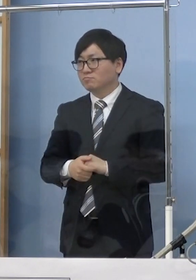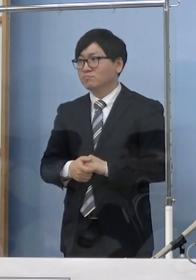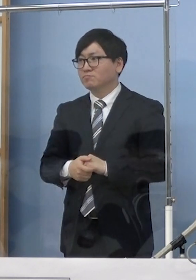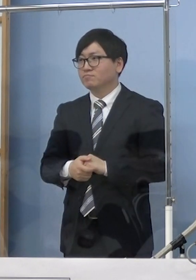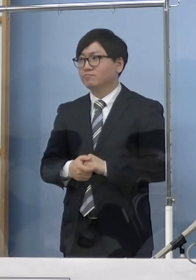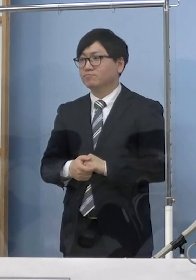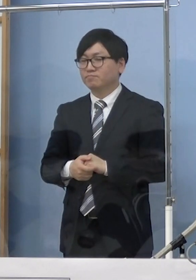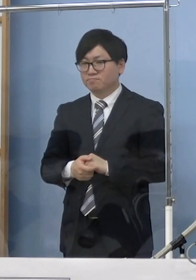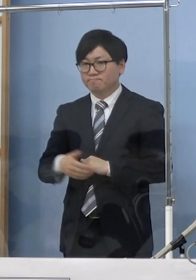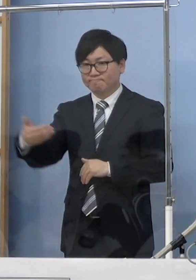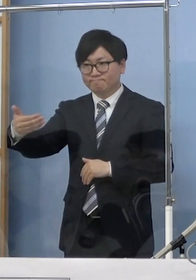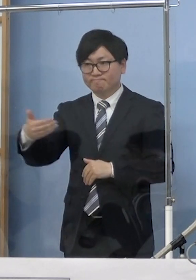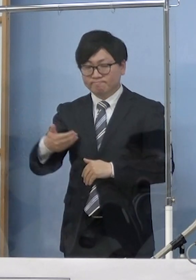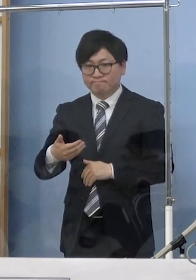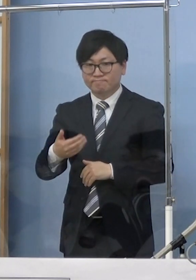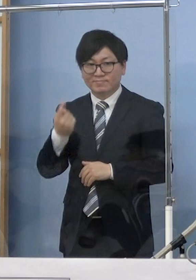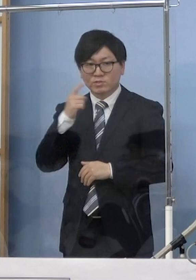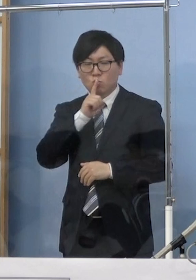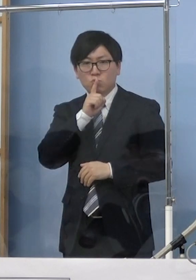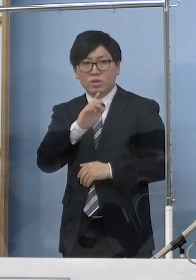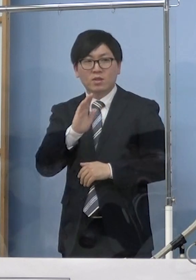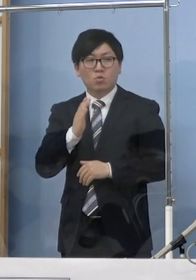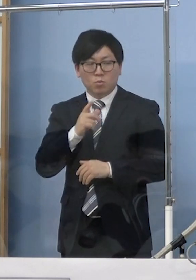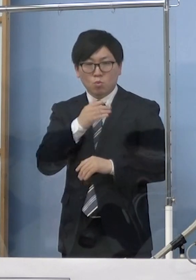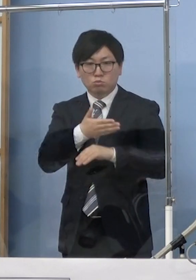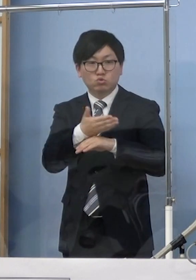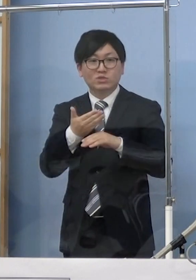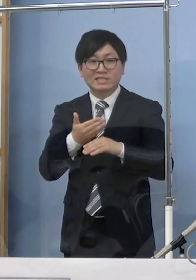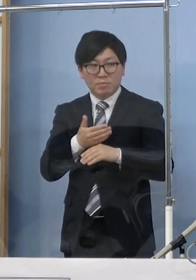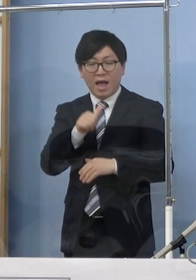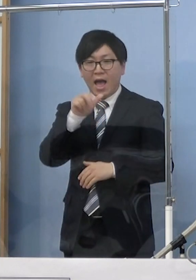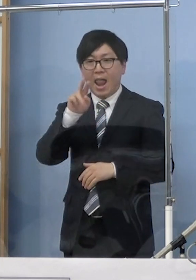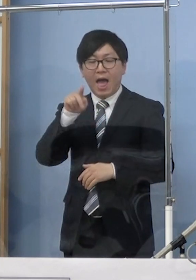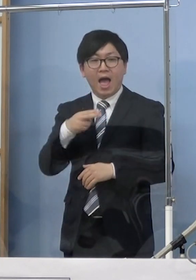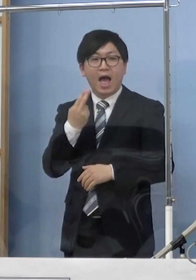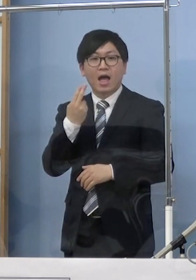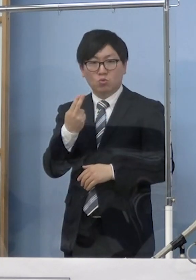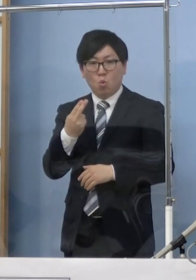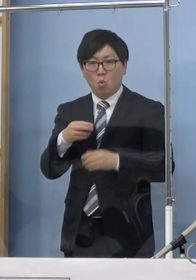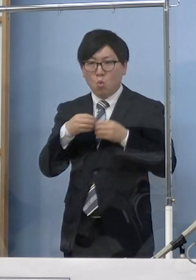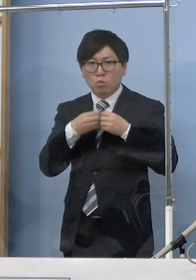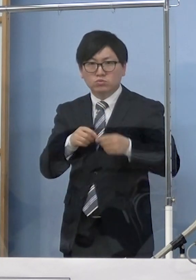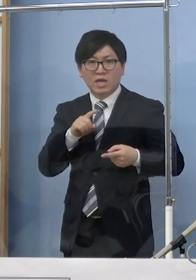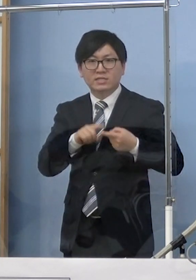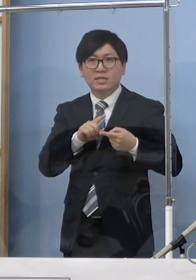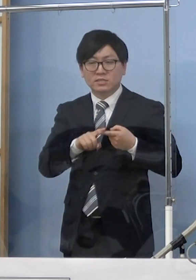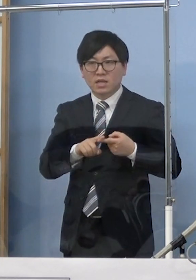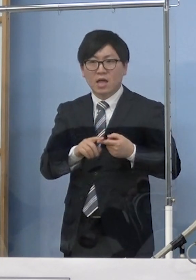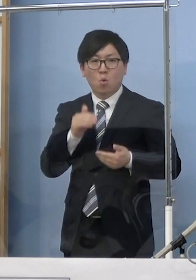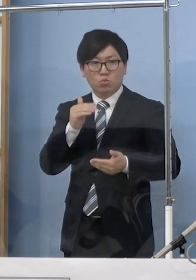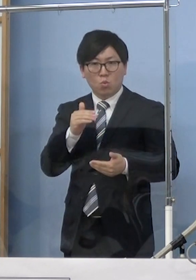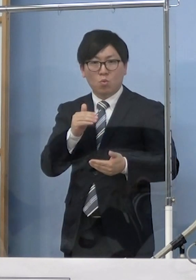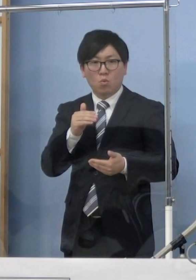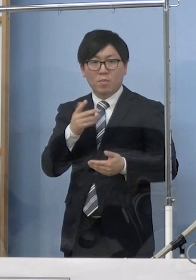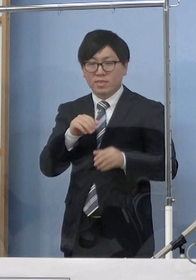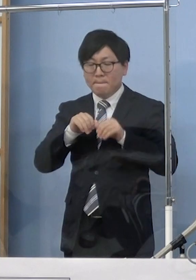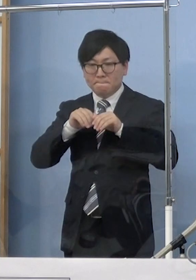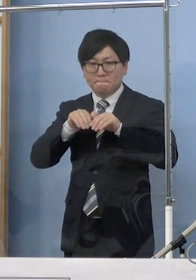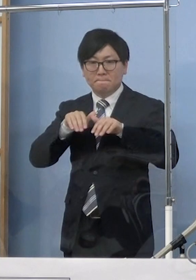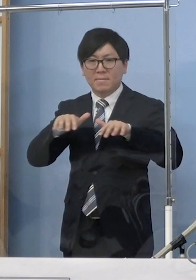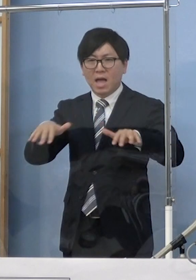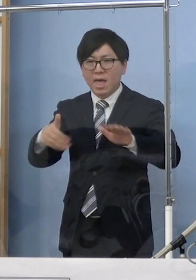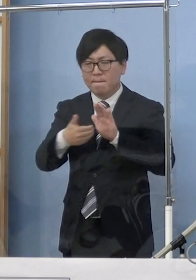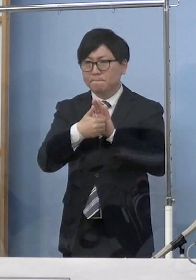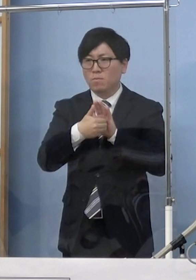昨日も出たと思うんですけども、はい、徳島アラートについてですね、具体的にこう詰まった部分があったりとか、はい、あとまん延防止等重点